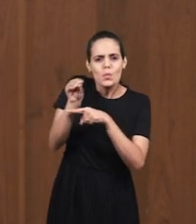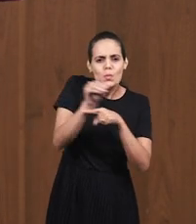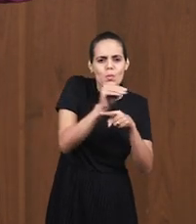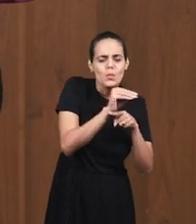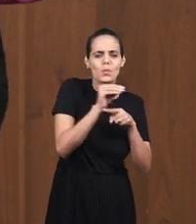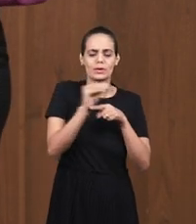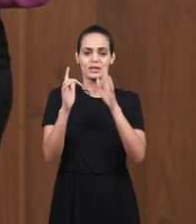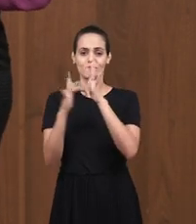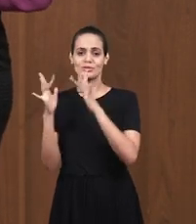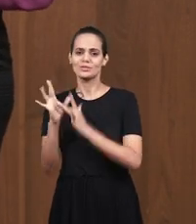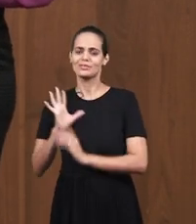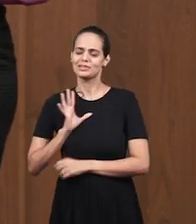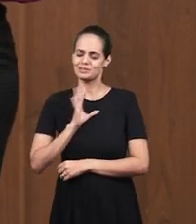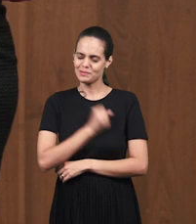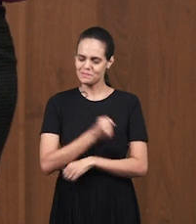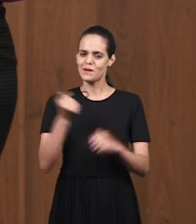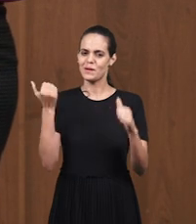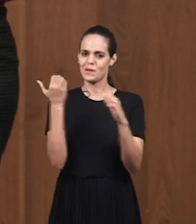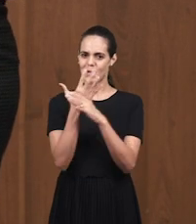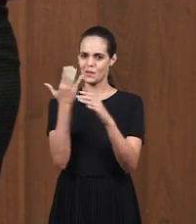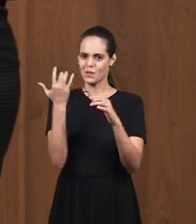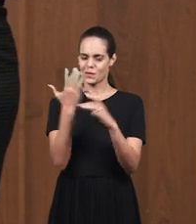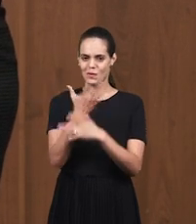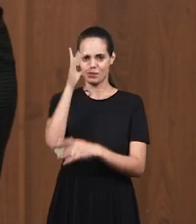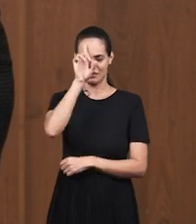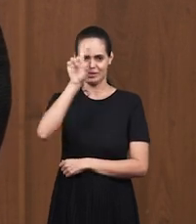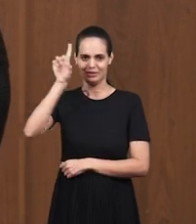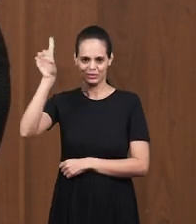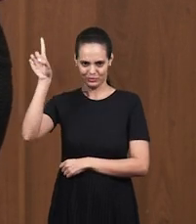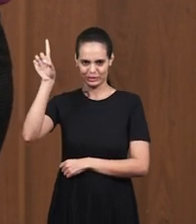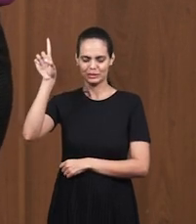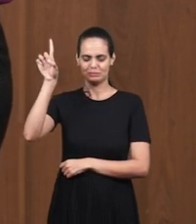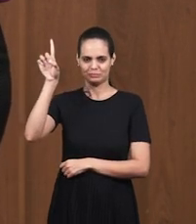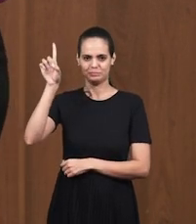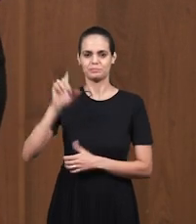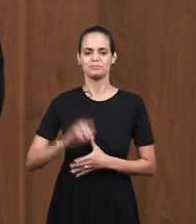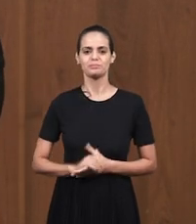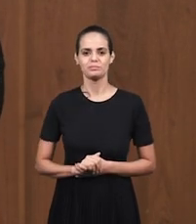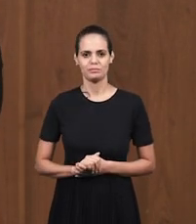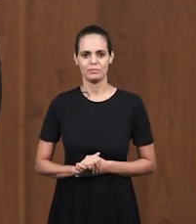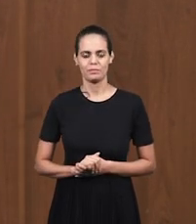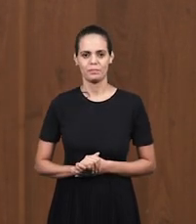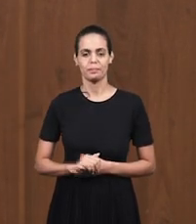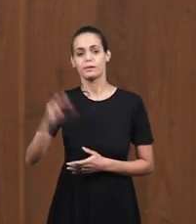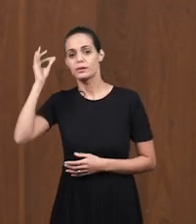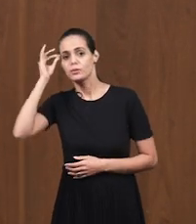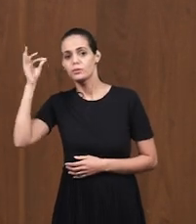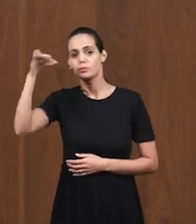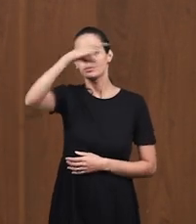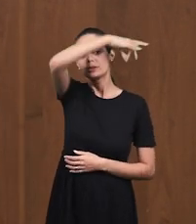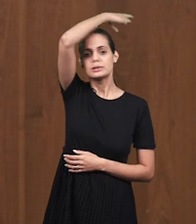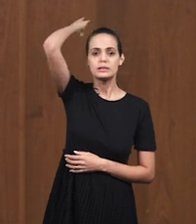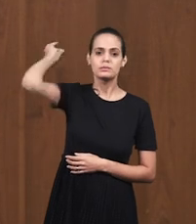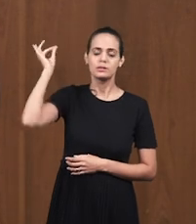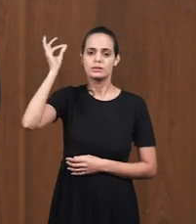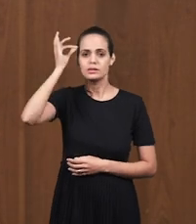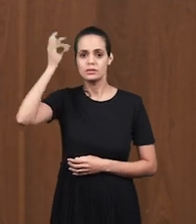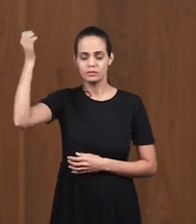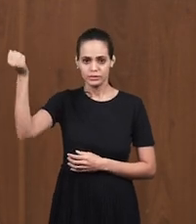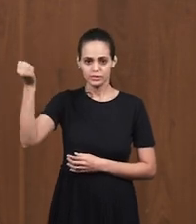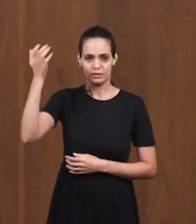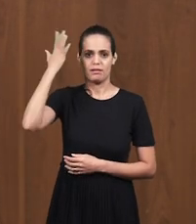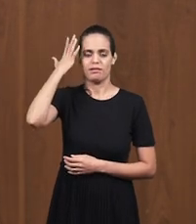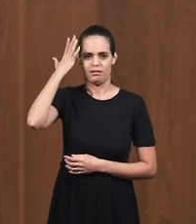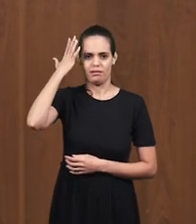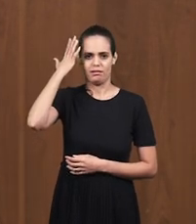нас. Слава Иисусу за это. И теперь посмотрите, что мы сделаем. Поскольку Дух Святой